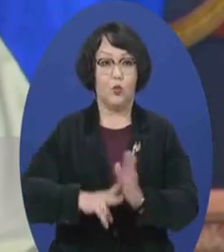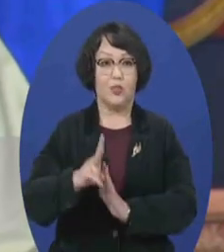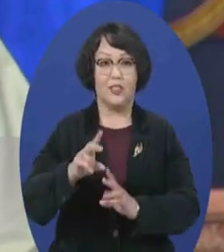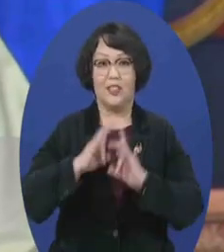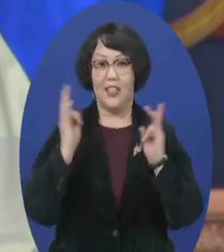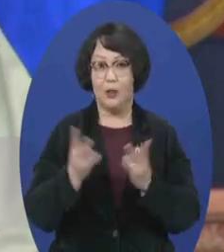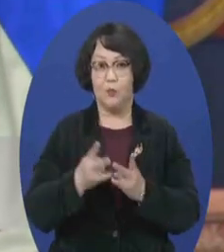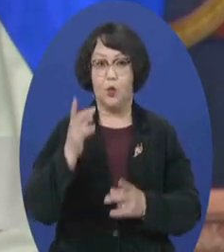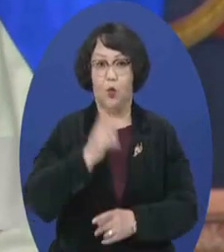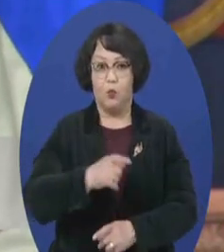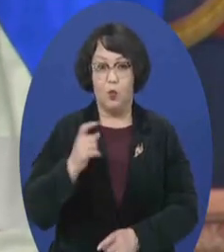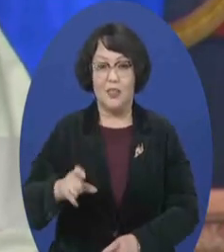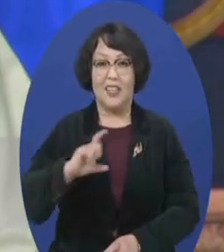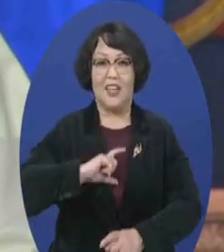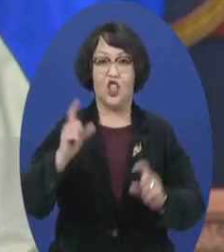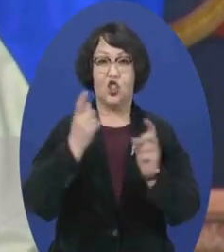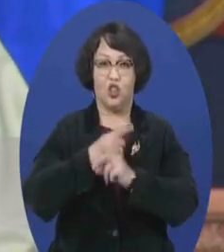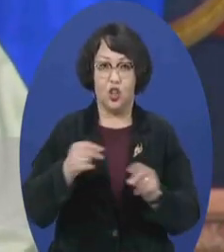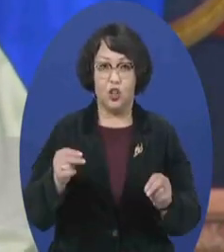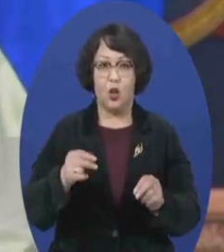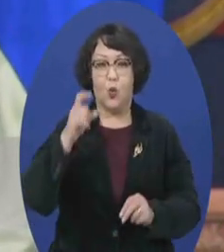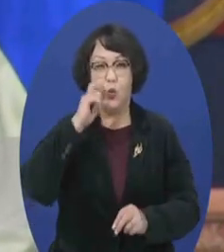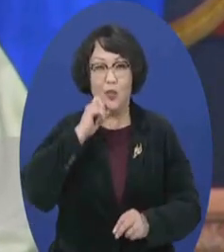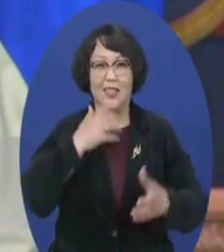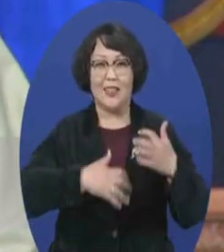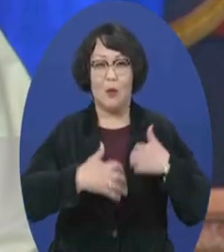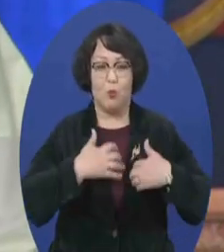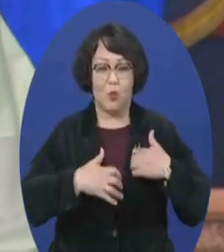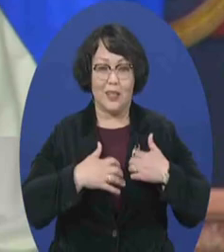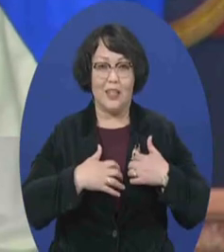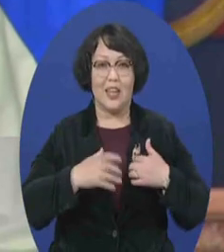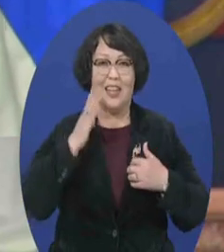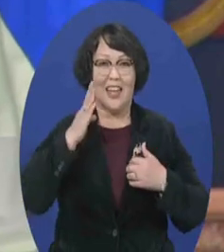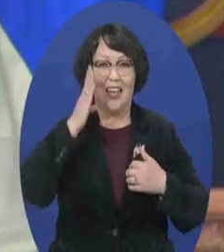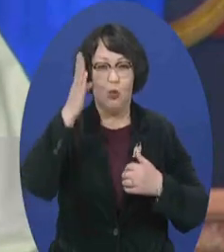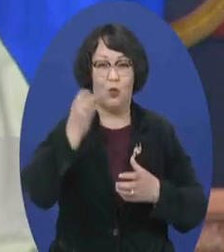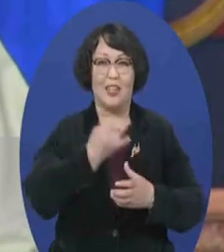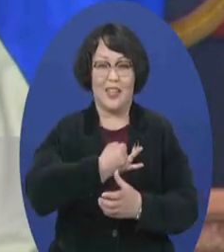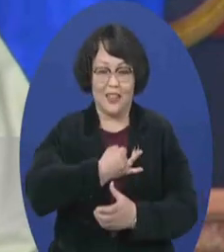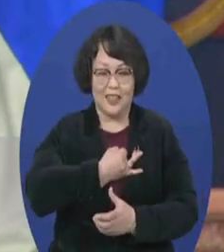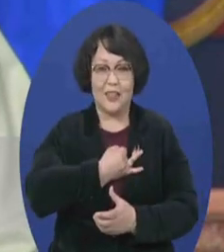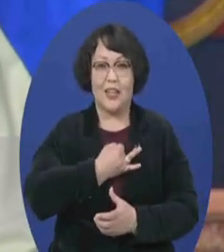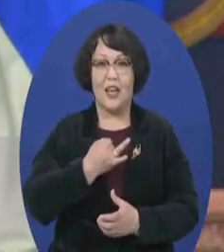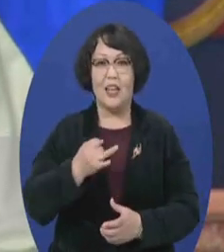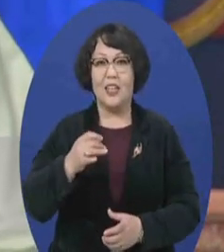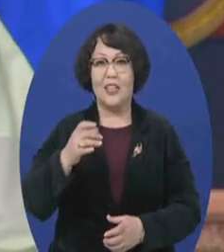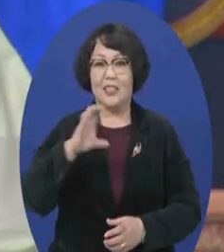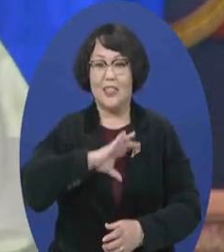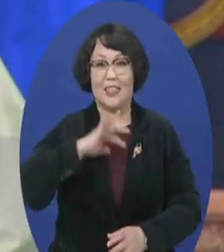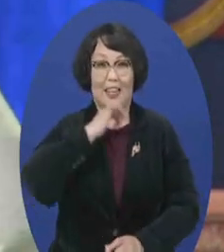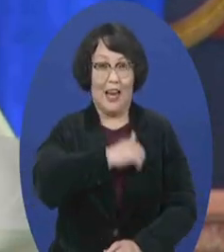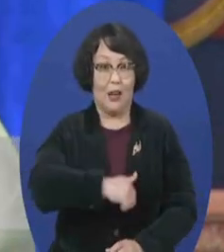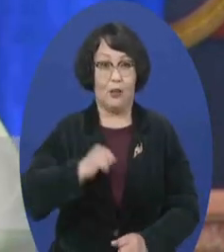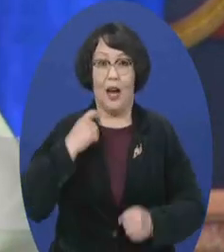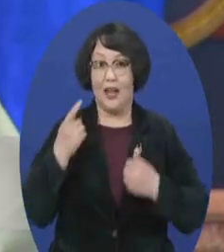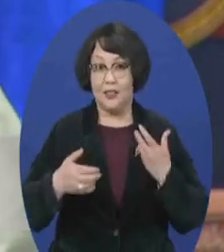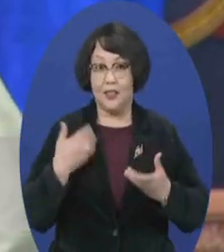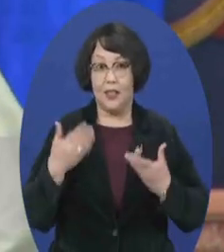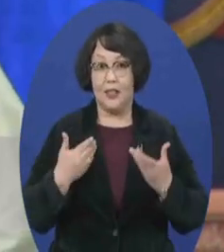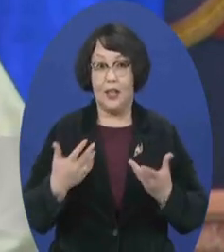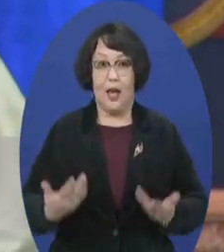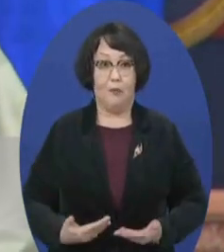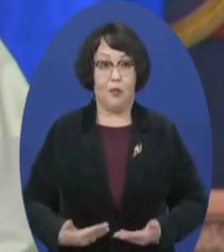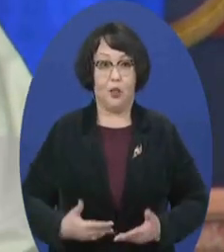нийгэмд хүмүүс эрх чөлөөтэй хүсэл тэмүүлэлтэй ирээдүйдээ итгэлтэй сэтгэл хангалуун ад